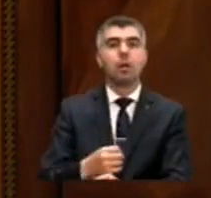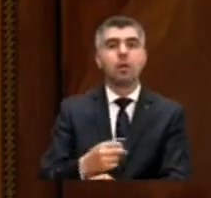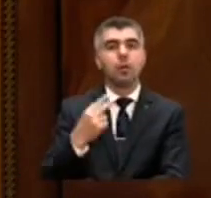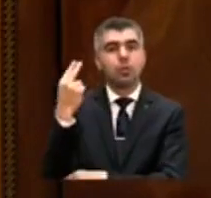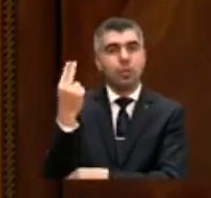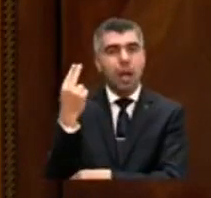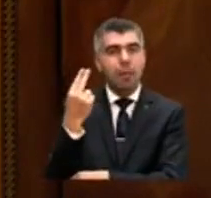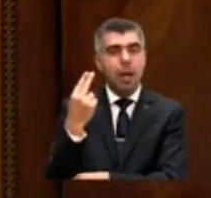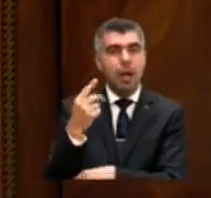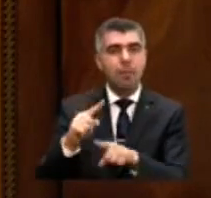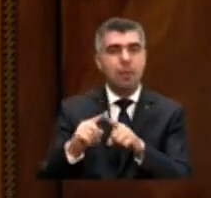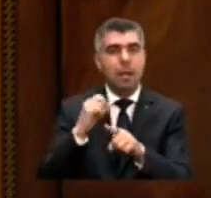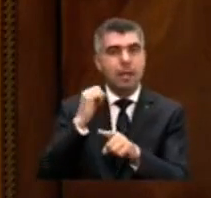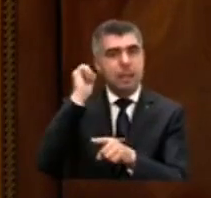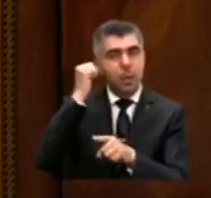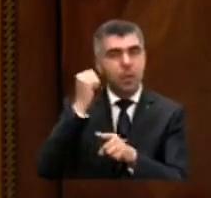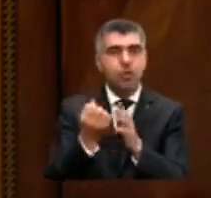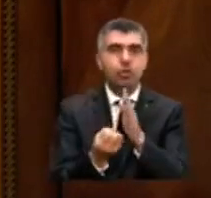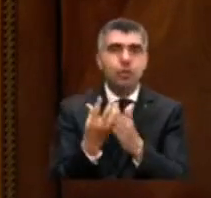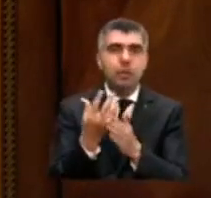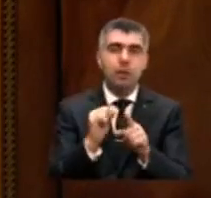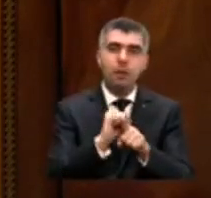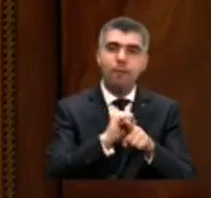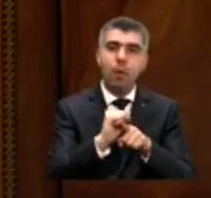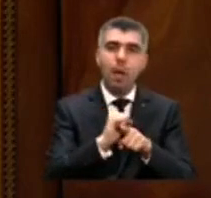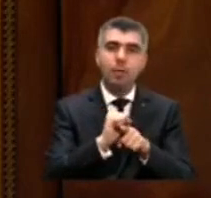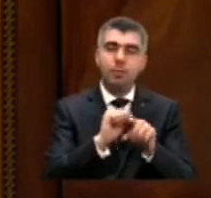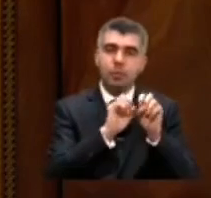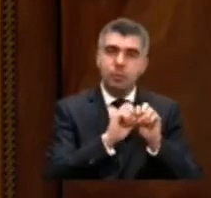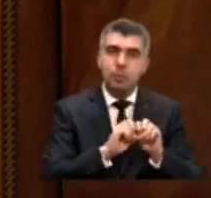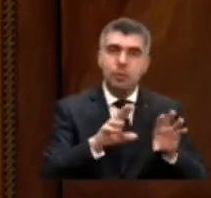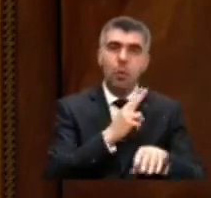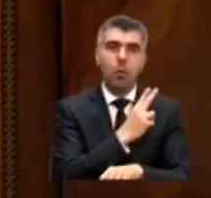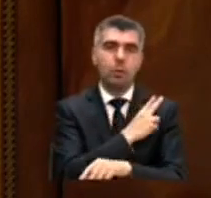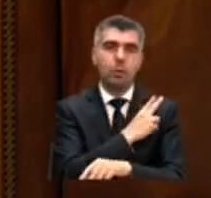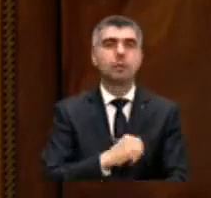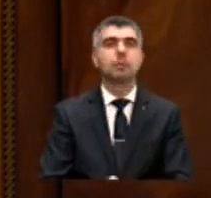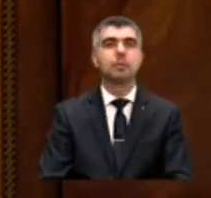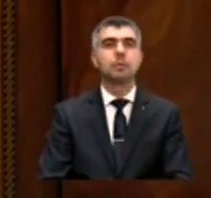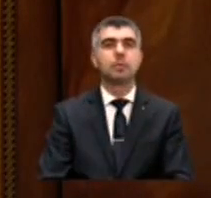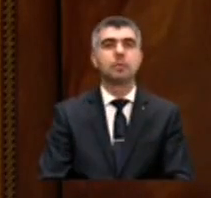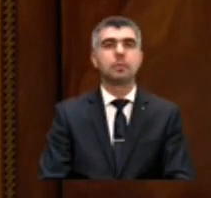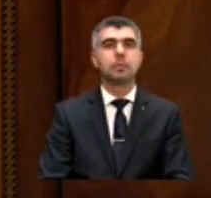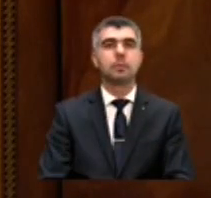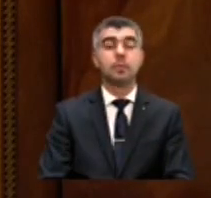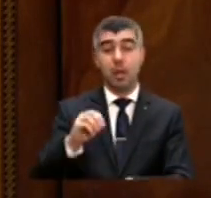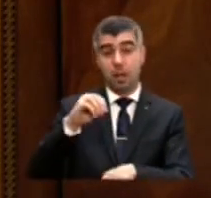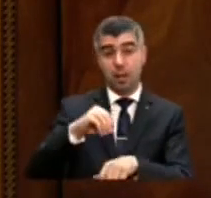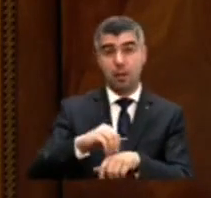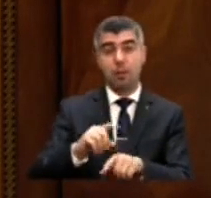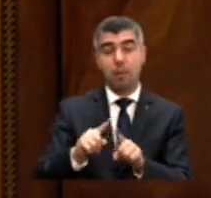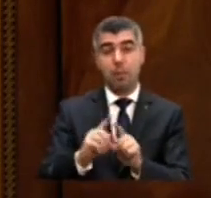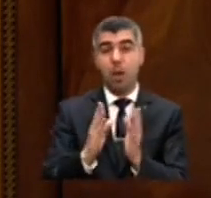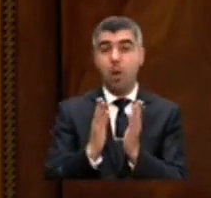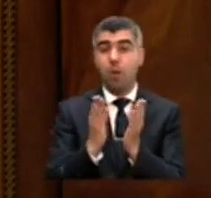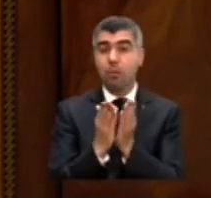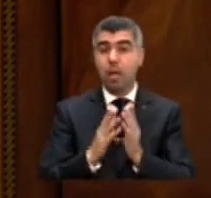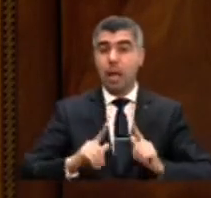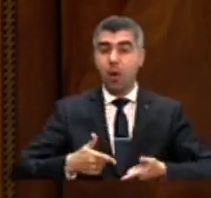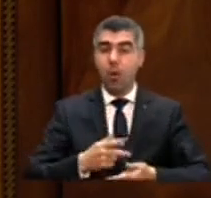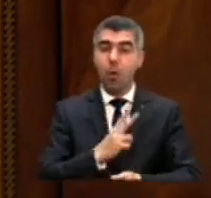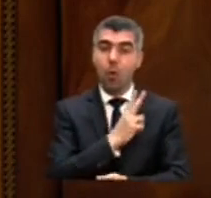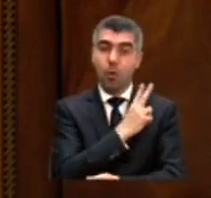والتكوين لتعزيز جودة التكوين المستمر للأساتذة. كما أن إعادة الاعتبار لمهنة التدريس